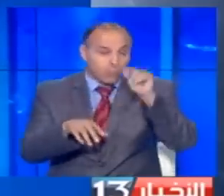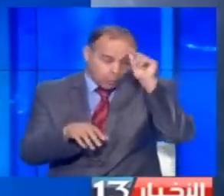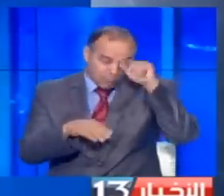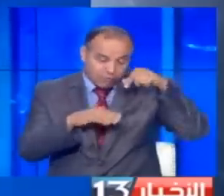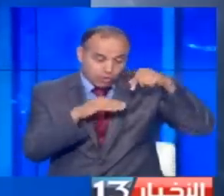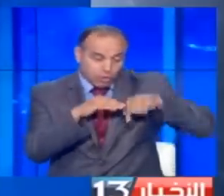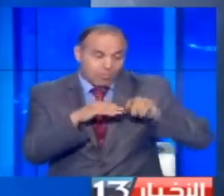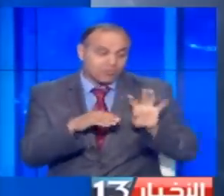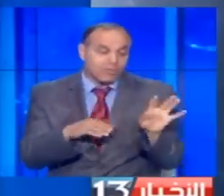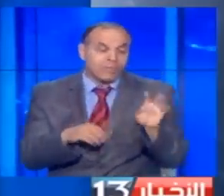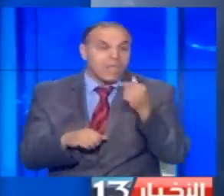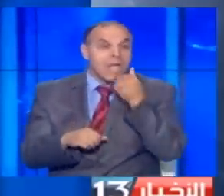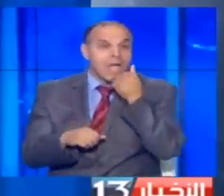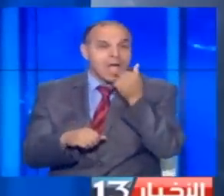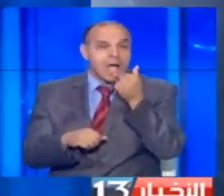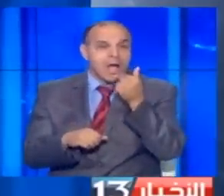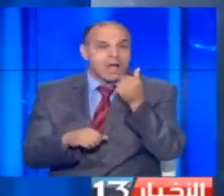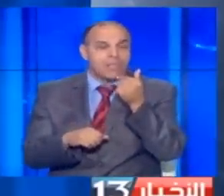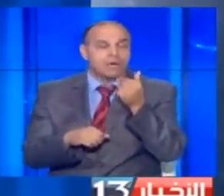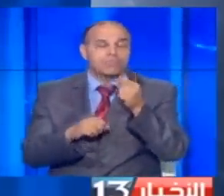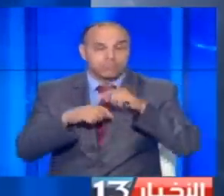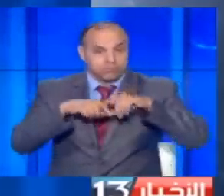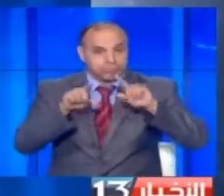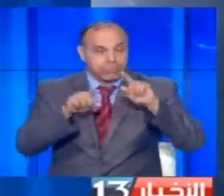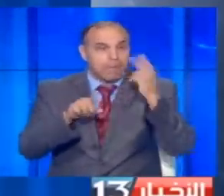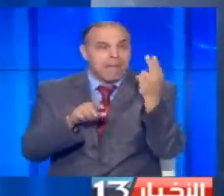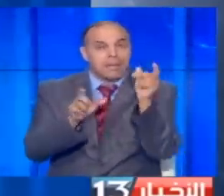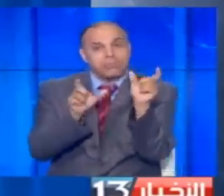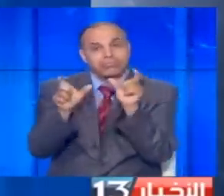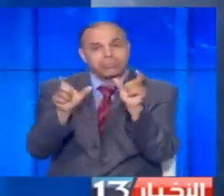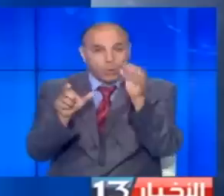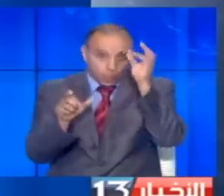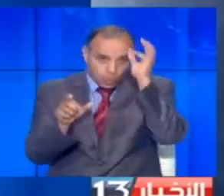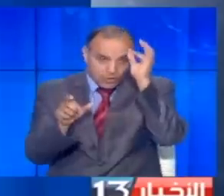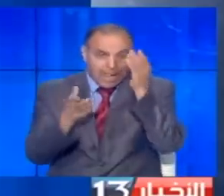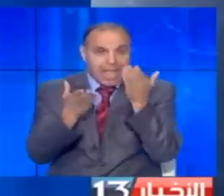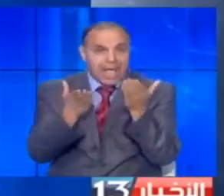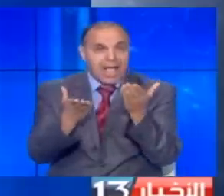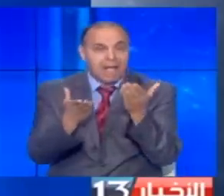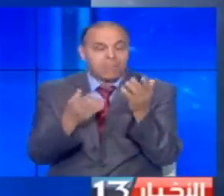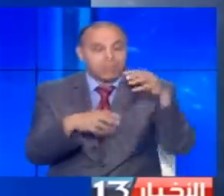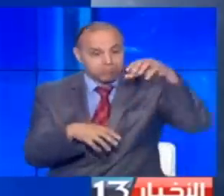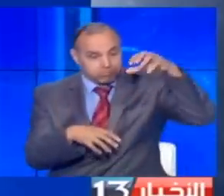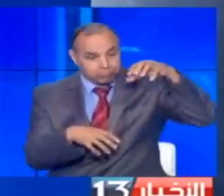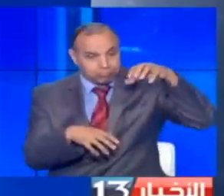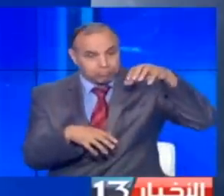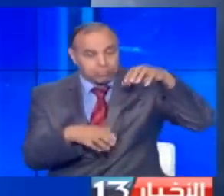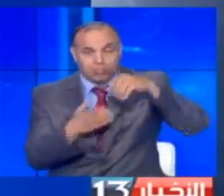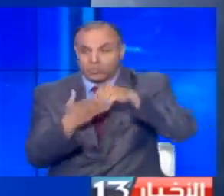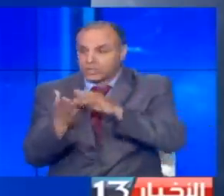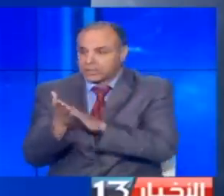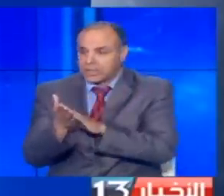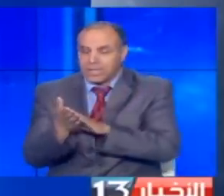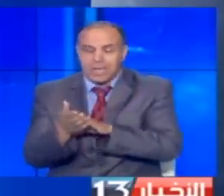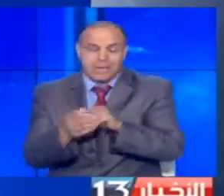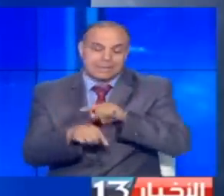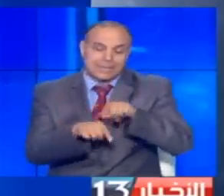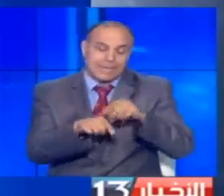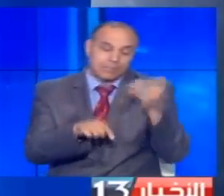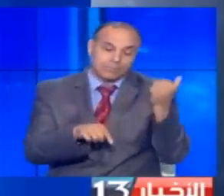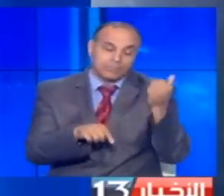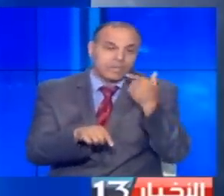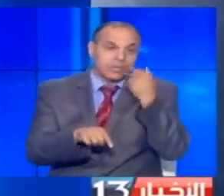الشرقيه ووفقا حدث نشرات معهد الرصد الجويه الوطنيه على كميات الامطار المسجله ساعه الماضيه